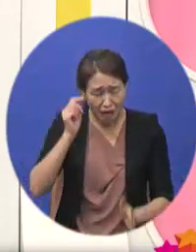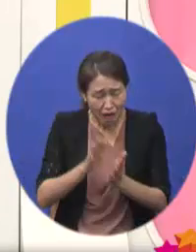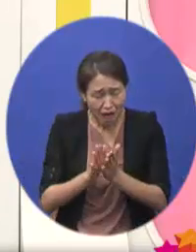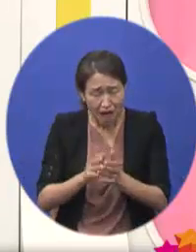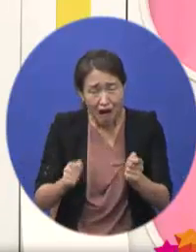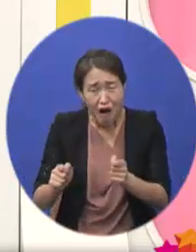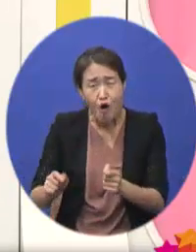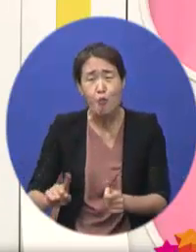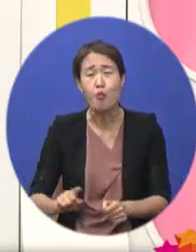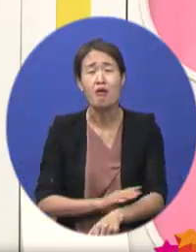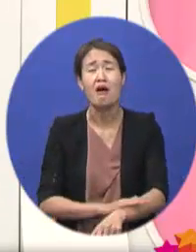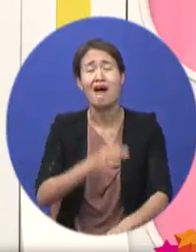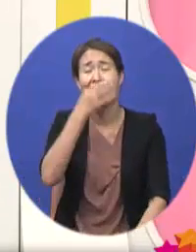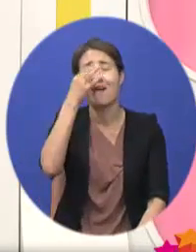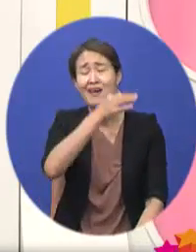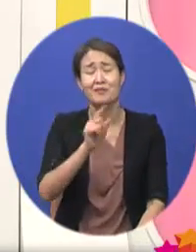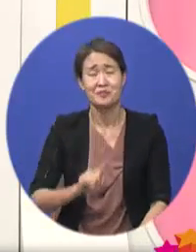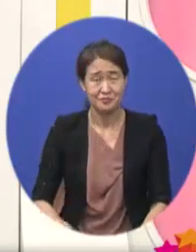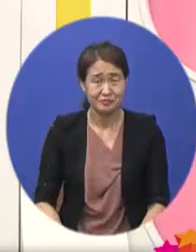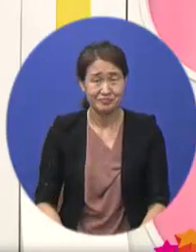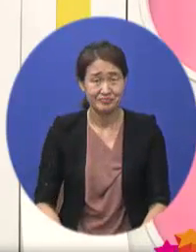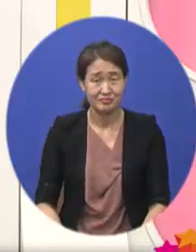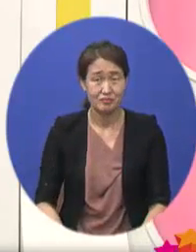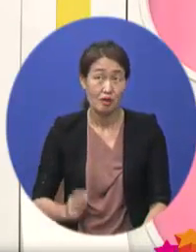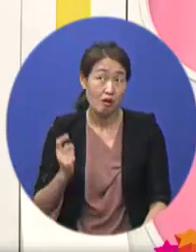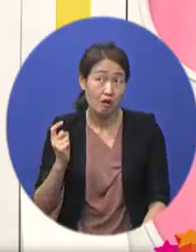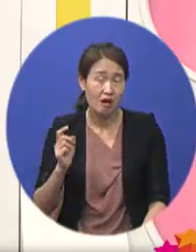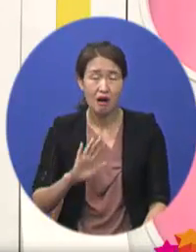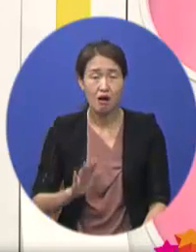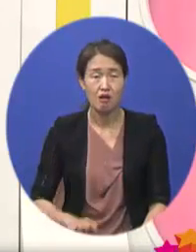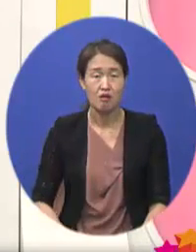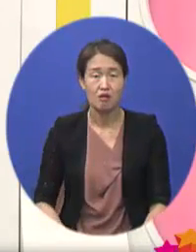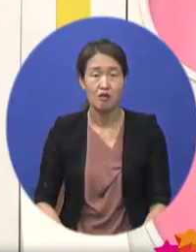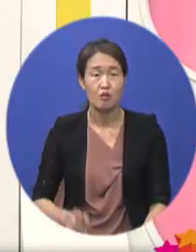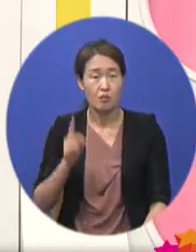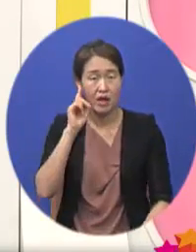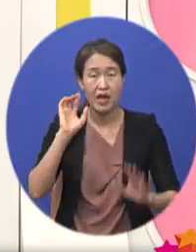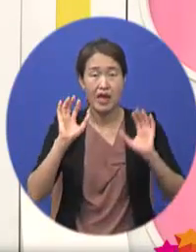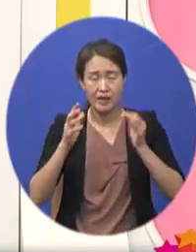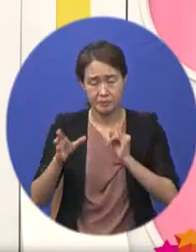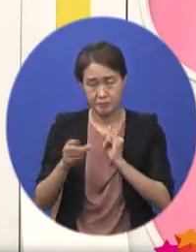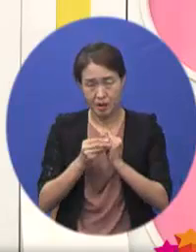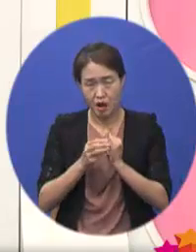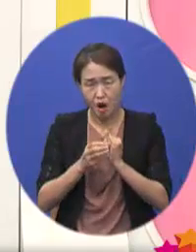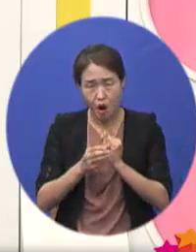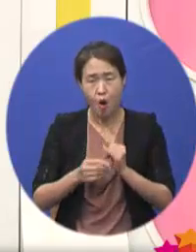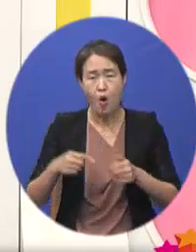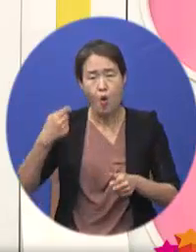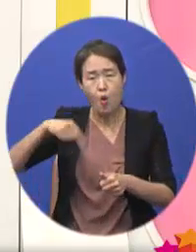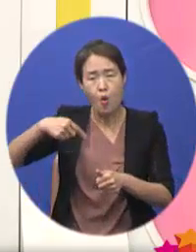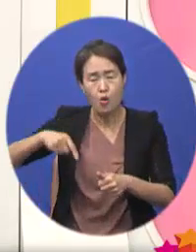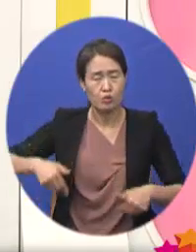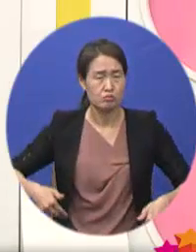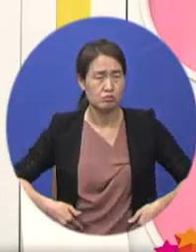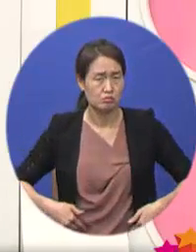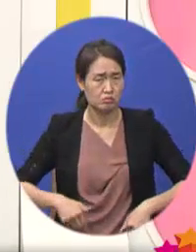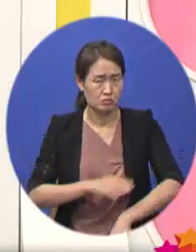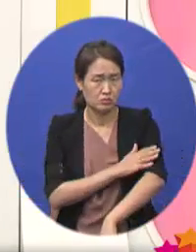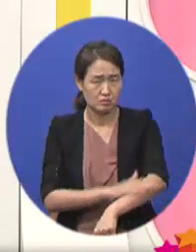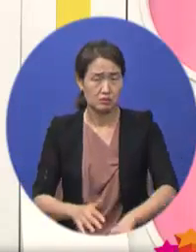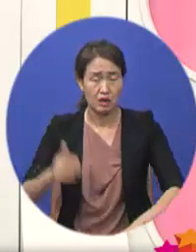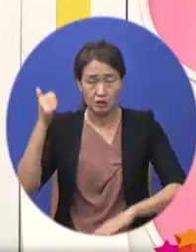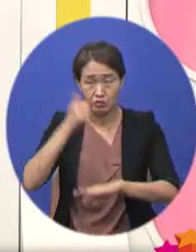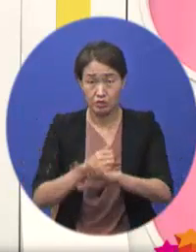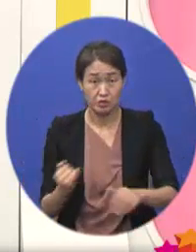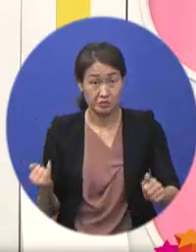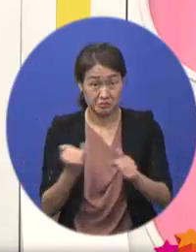다 해버렸는데 센 네. 들어보던 모든 노래를 딱 아니 태교가 굉장히 중요하대요. 그럼 그러니까 네. 태교 그러니까 나중에